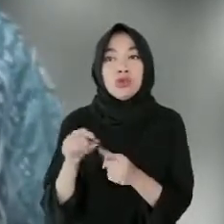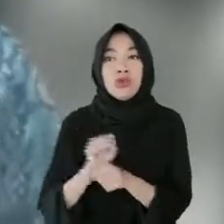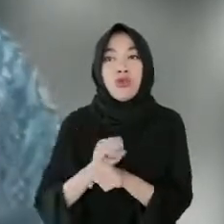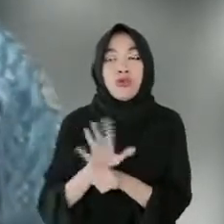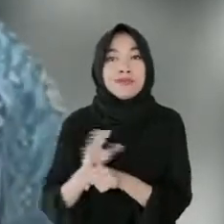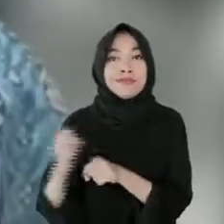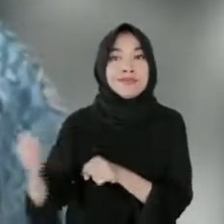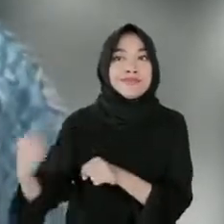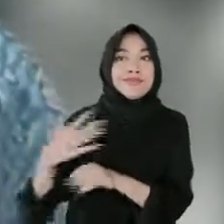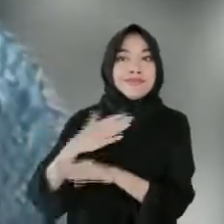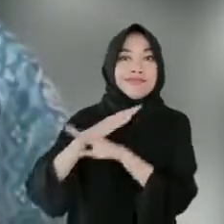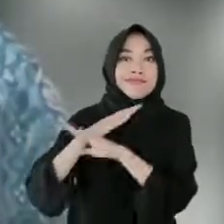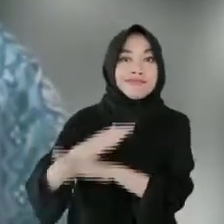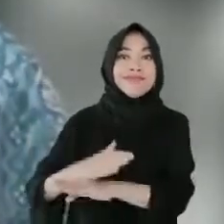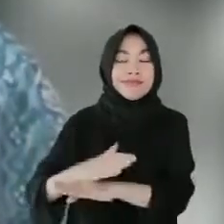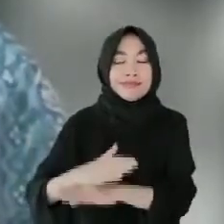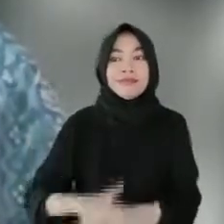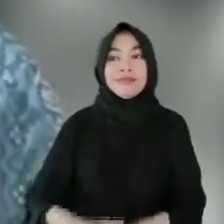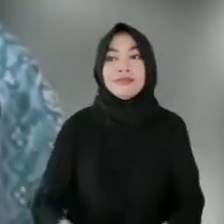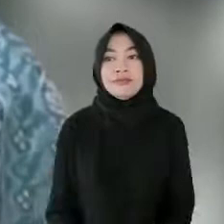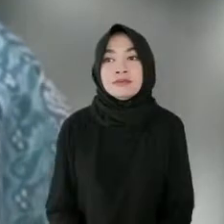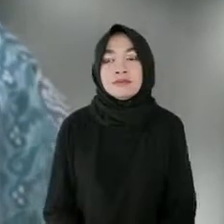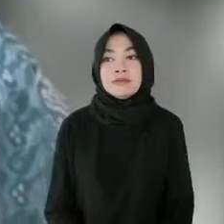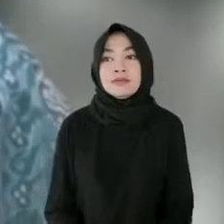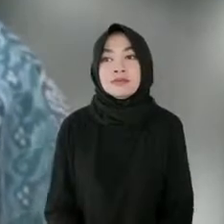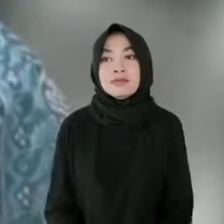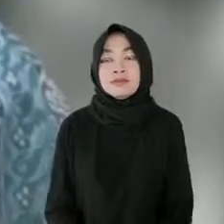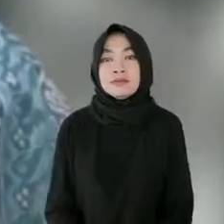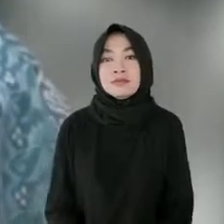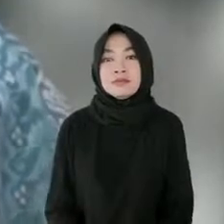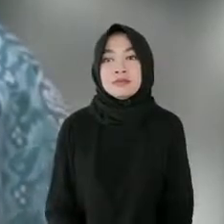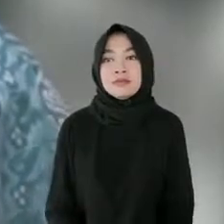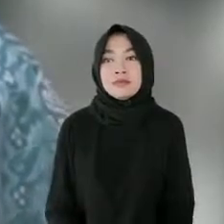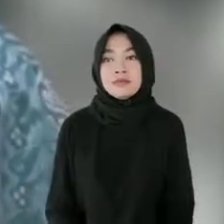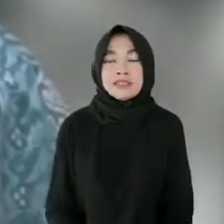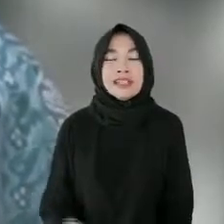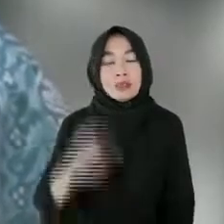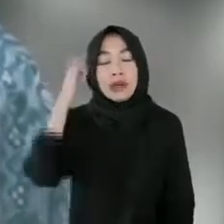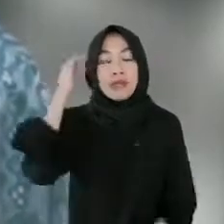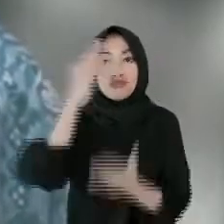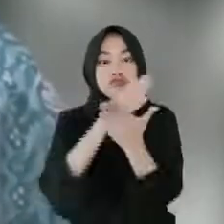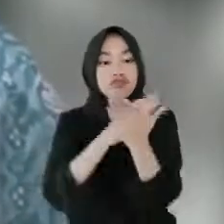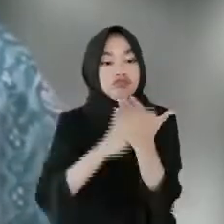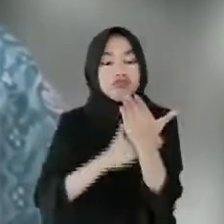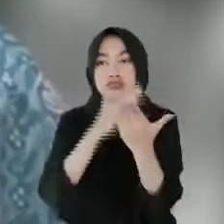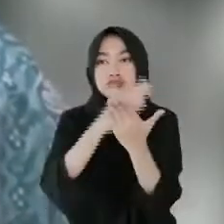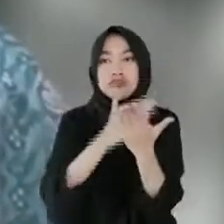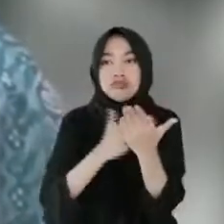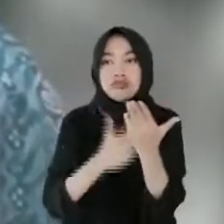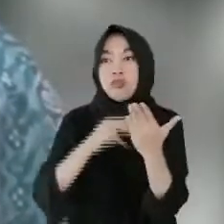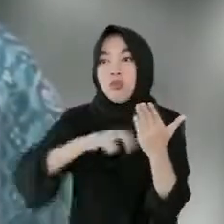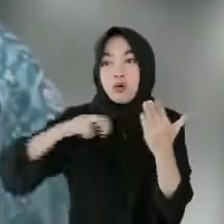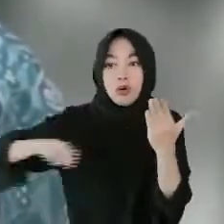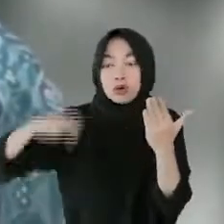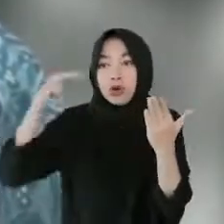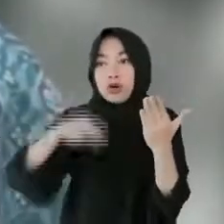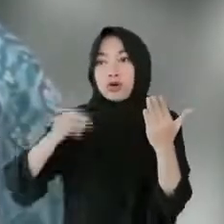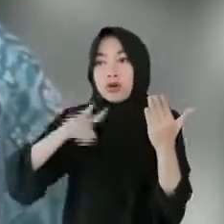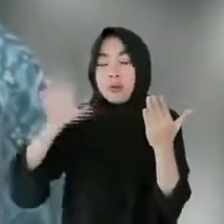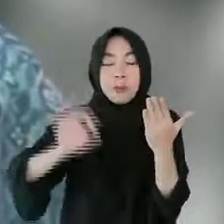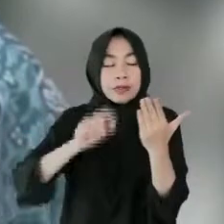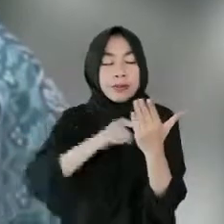untuk meminimalisir risiko jadi mitigasi kita untuk pelaksana ini luar biasa termasuk penonton 25% itu